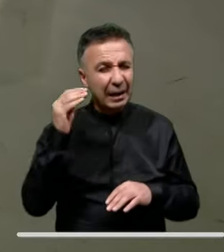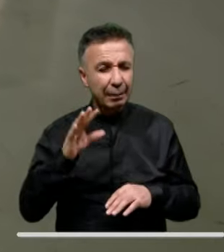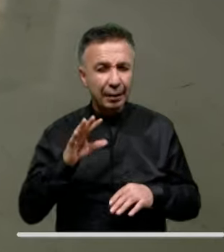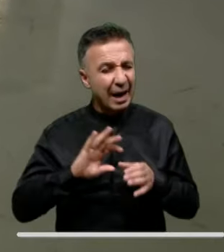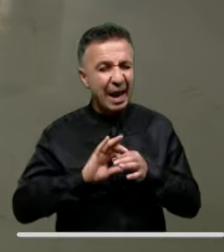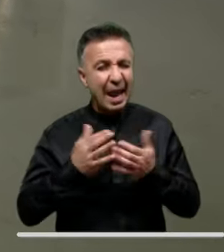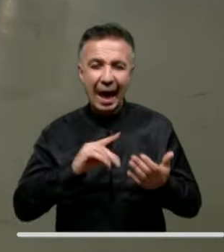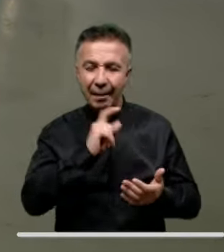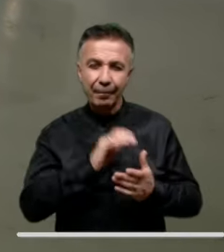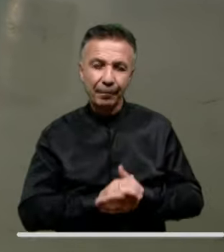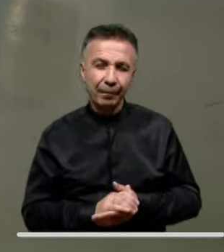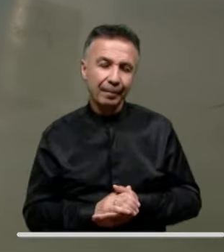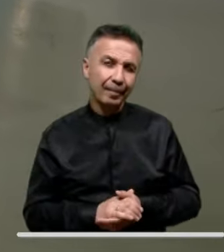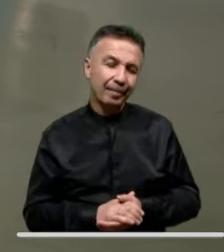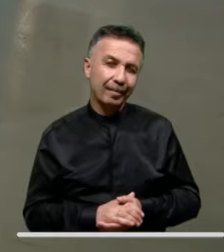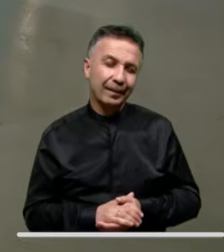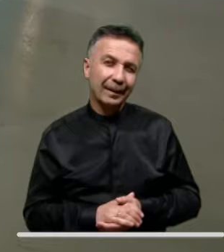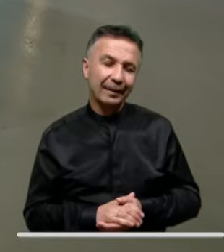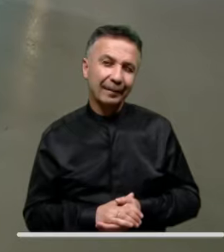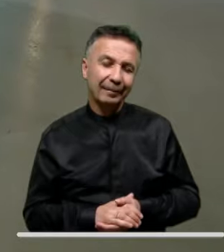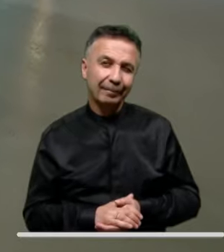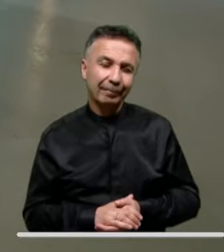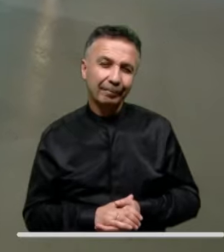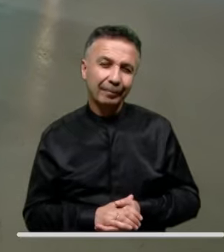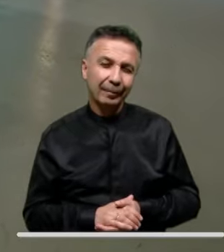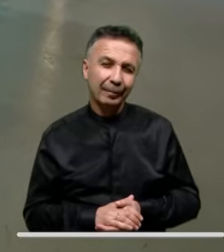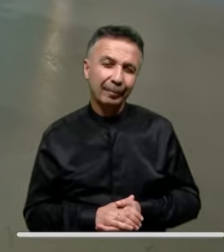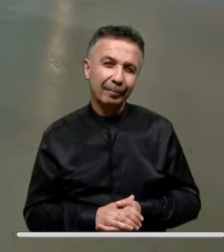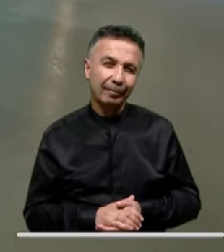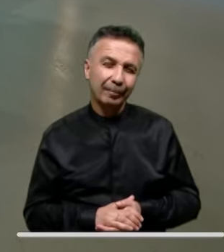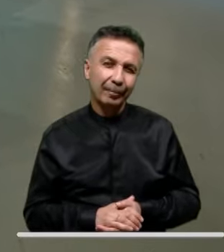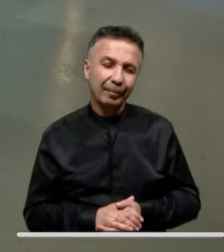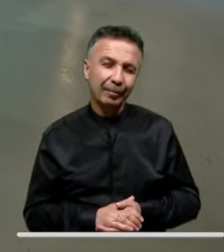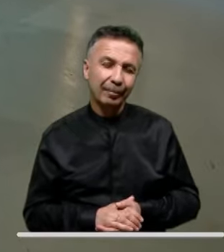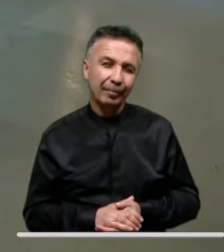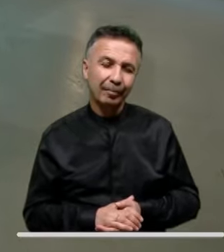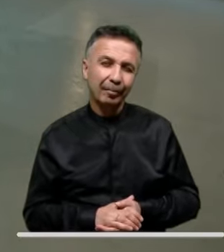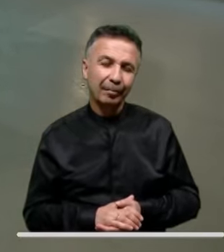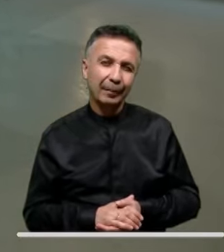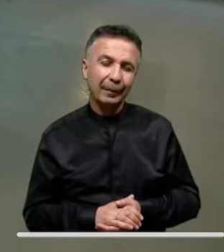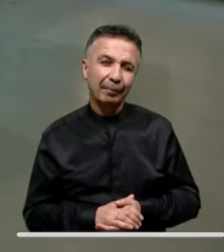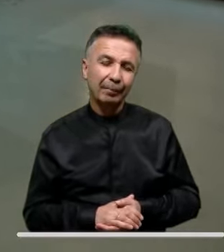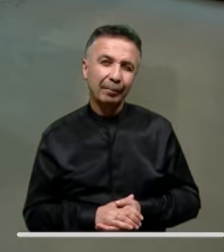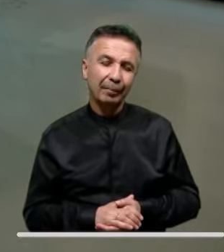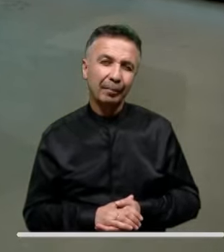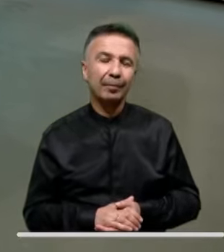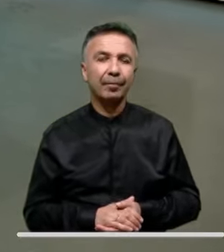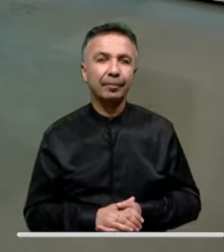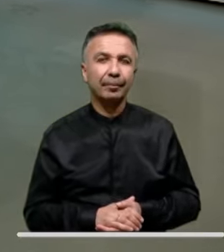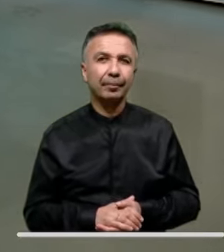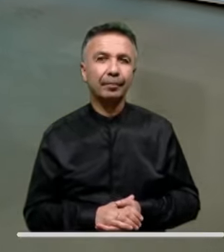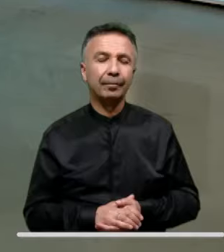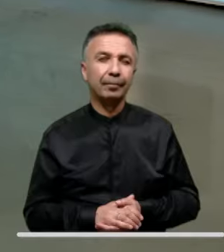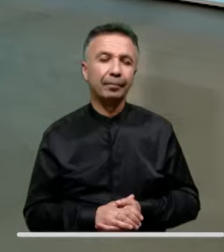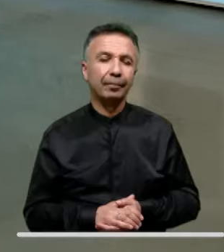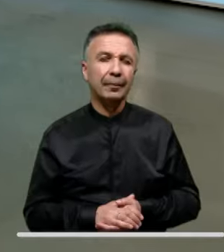bir kelime. Haram mıdır demiş yani. Bir kelimeyle söyleyemem de biraz anlatmam. Bir dakikaya sığdıralım. Bir dakikaya